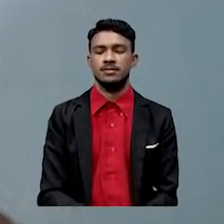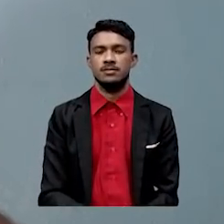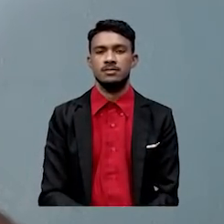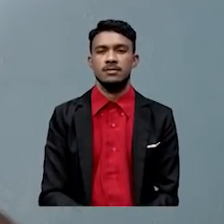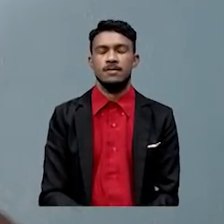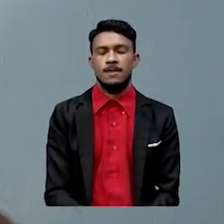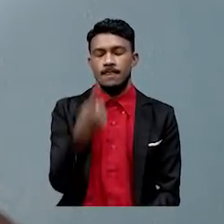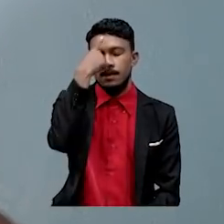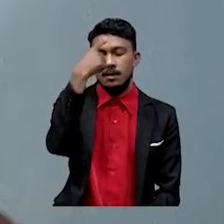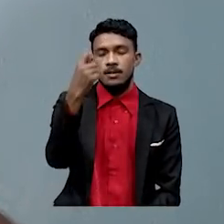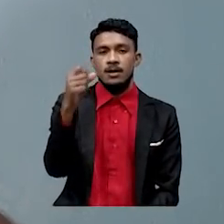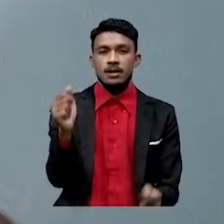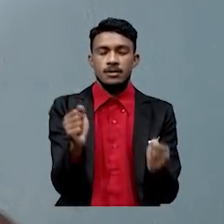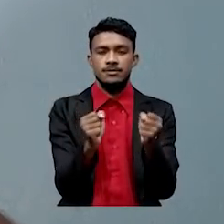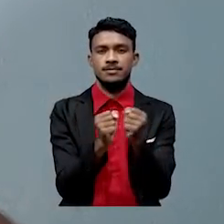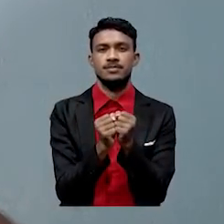tamane maka